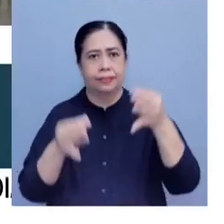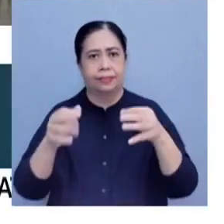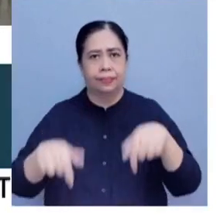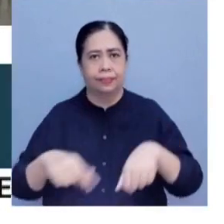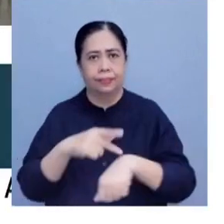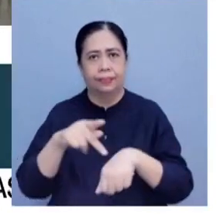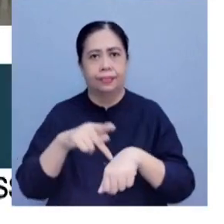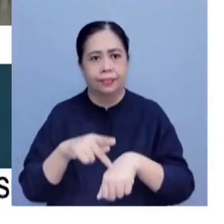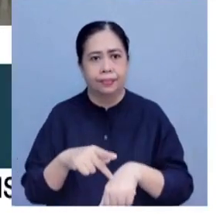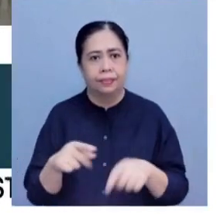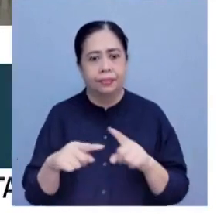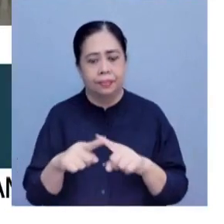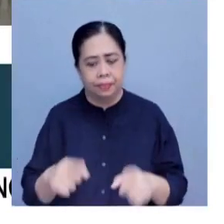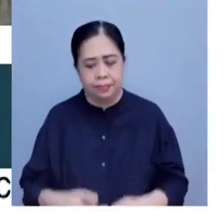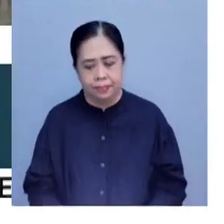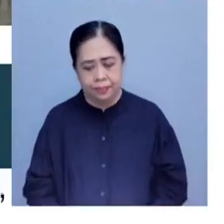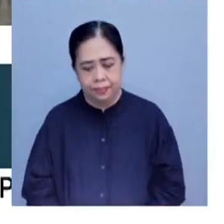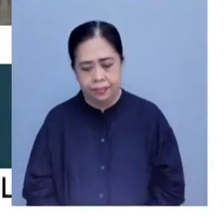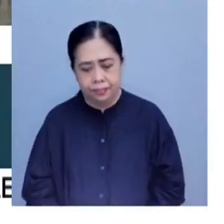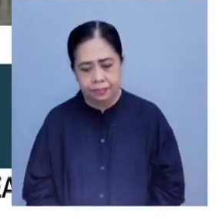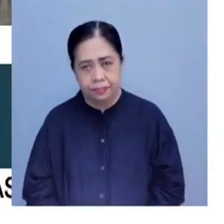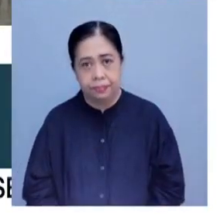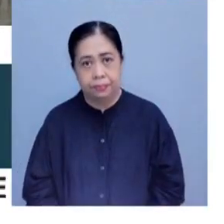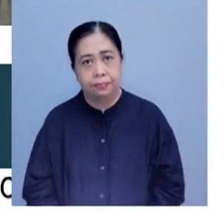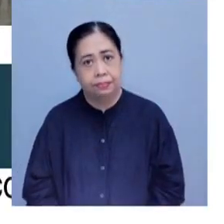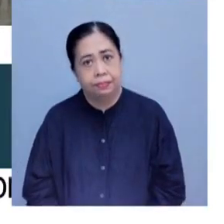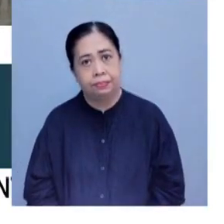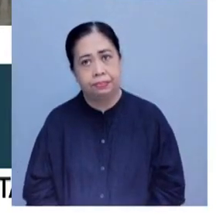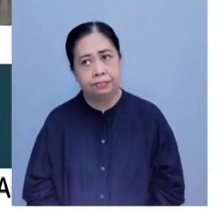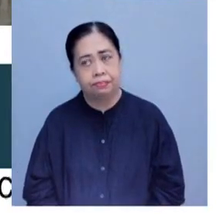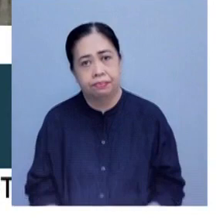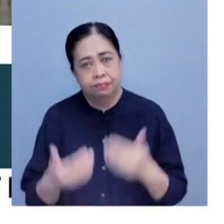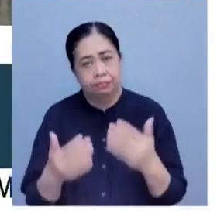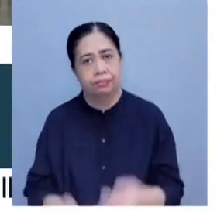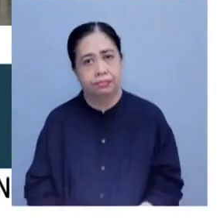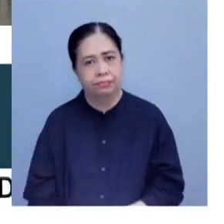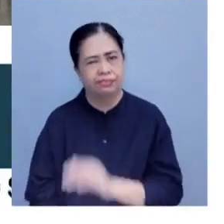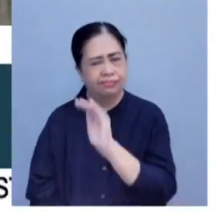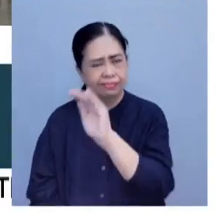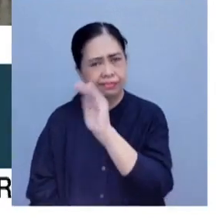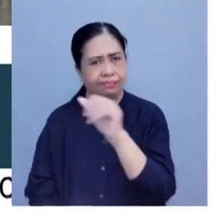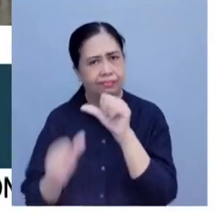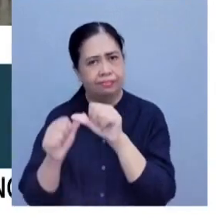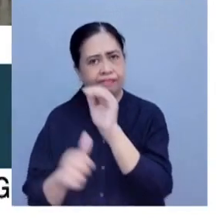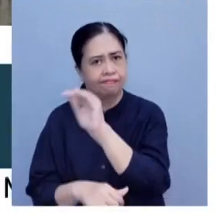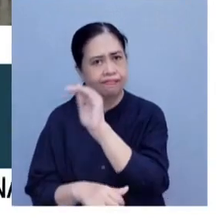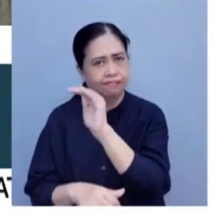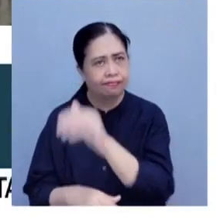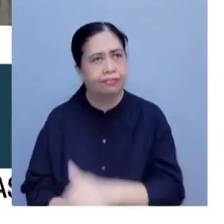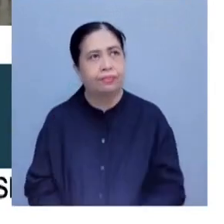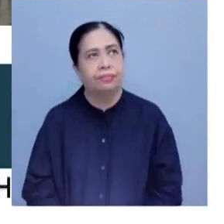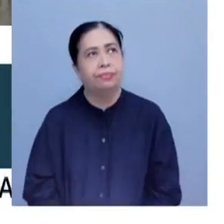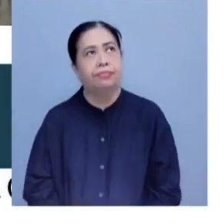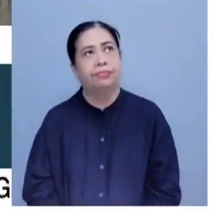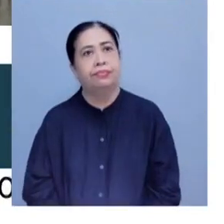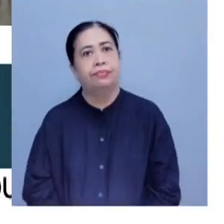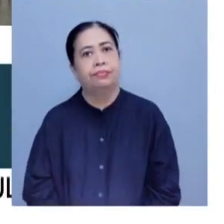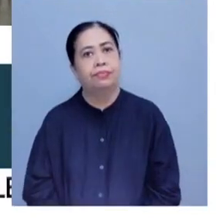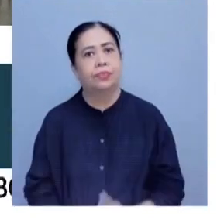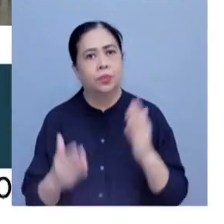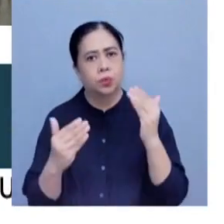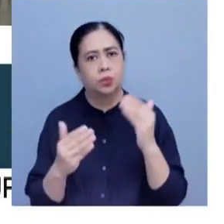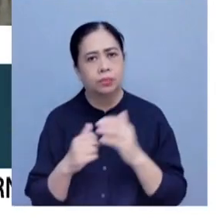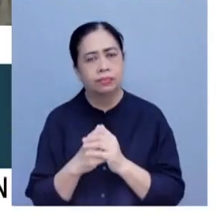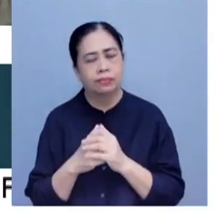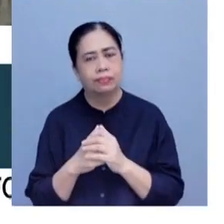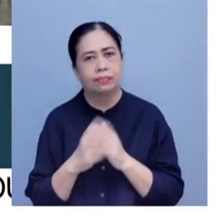bansa natin. Pero yun nga, sige lang, pukpukin lang natin ang pukpukin at aayon din yan sa